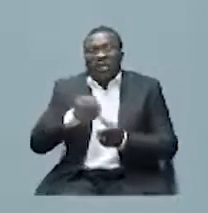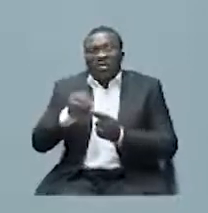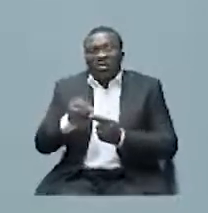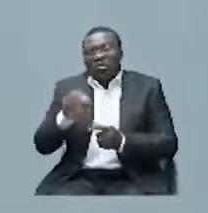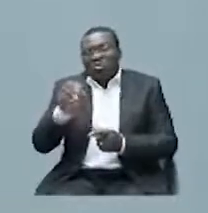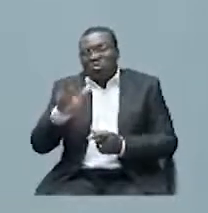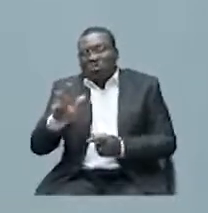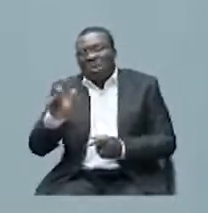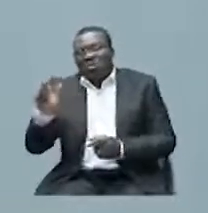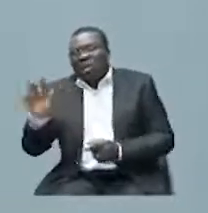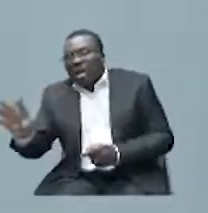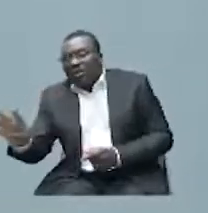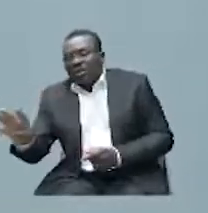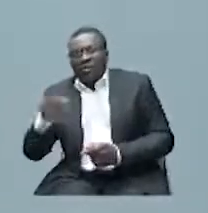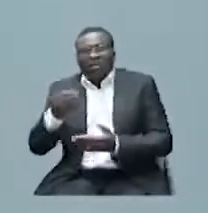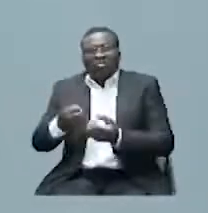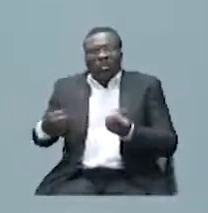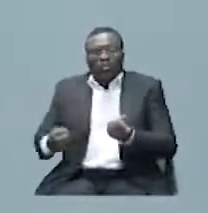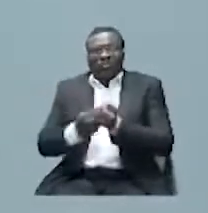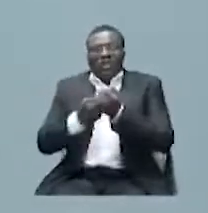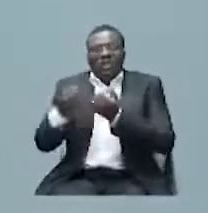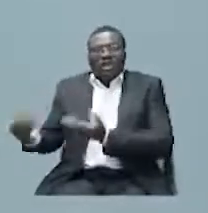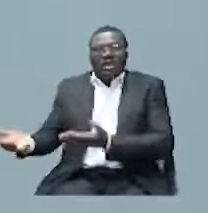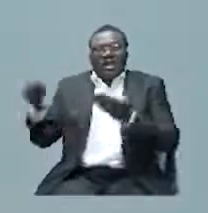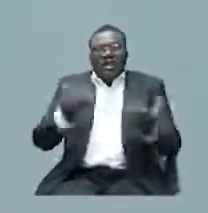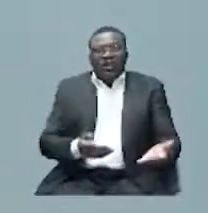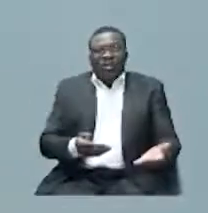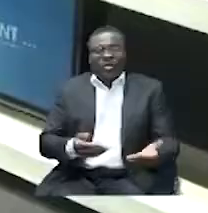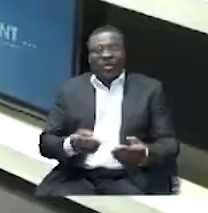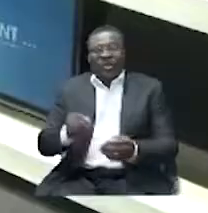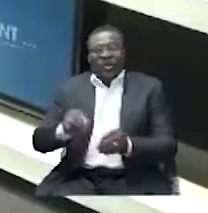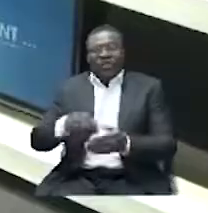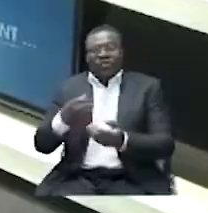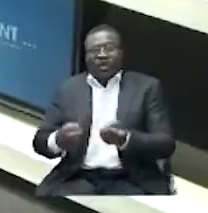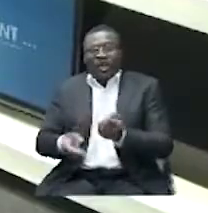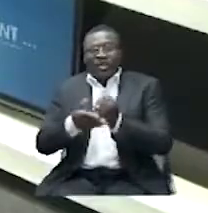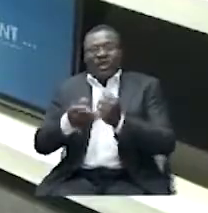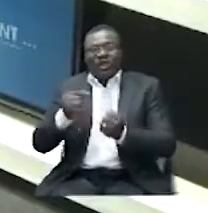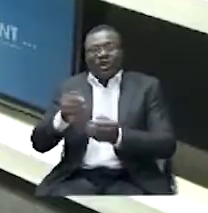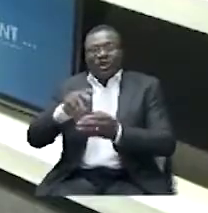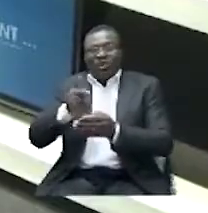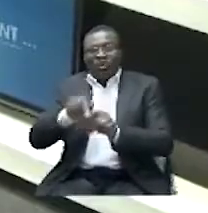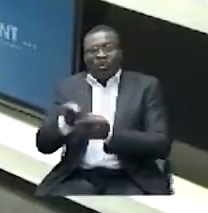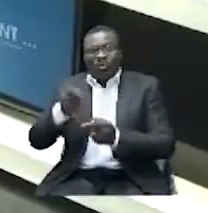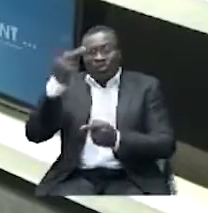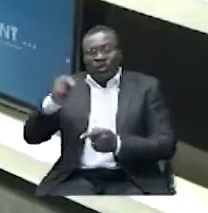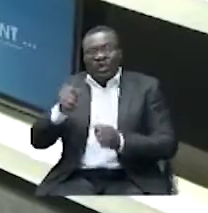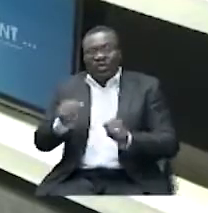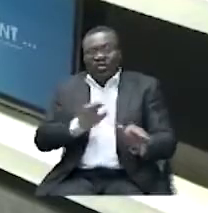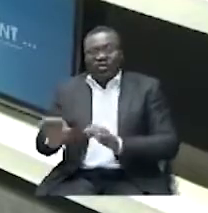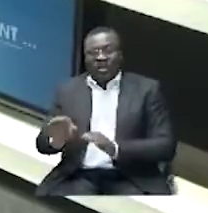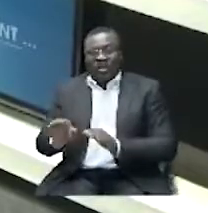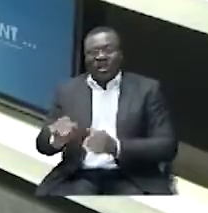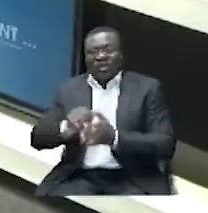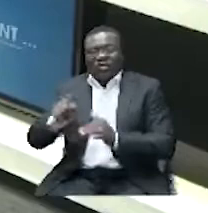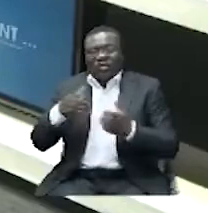3,5 ou 4 milliards pour financer, pour apporter une allocation aux partis politiques représentatifs. Ce faisant, ceux-ci